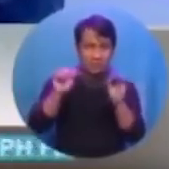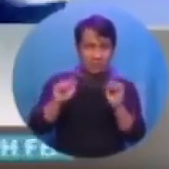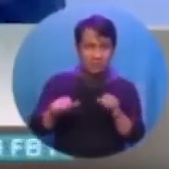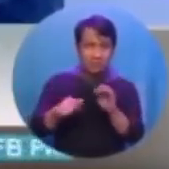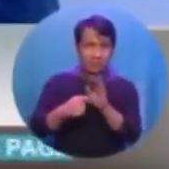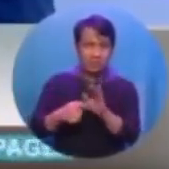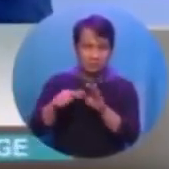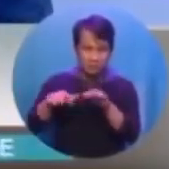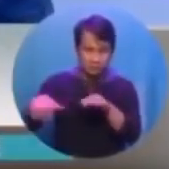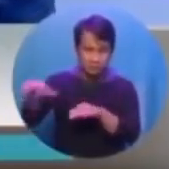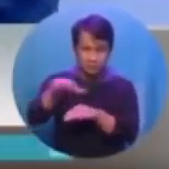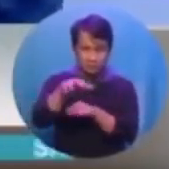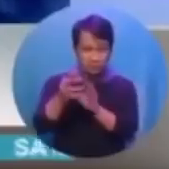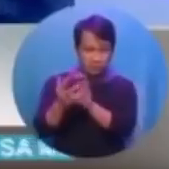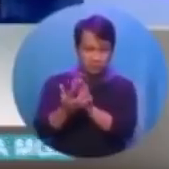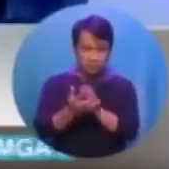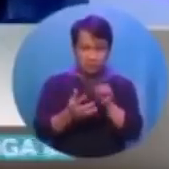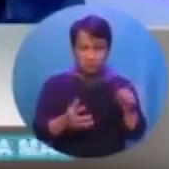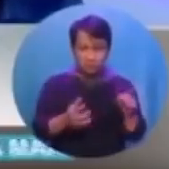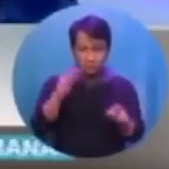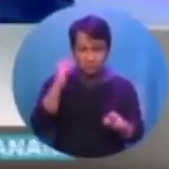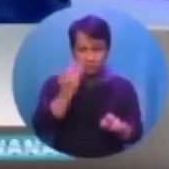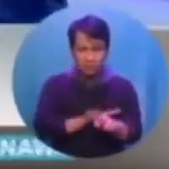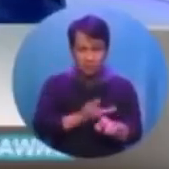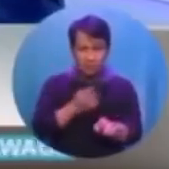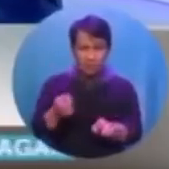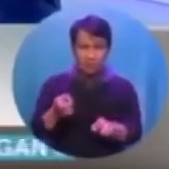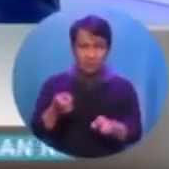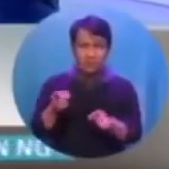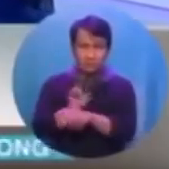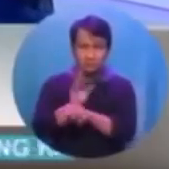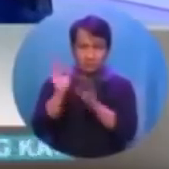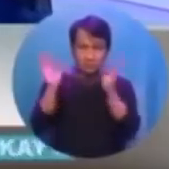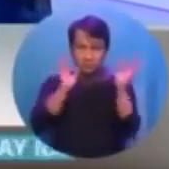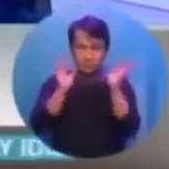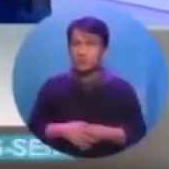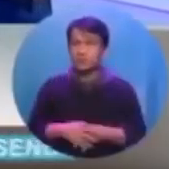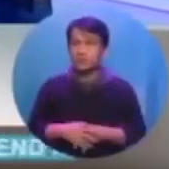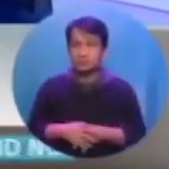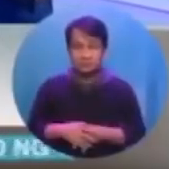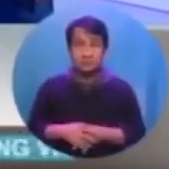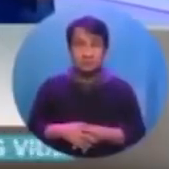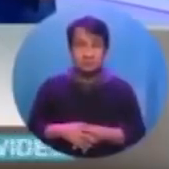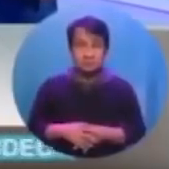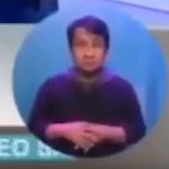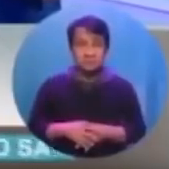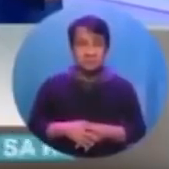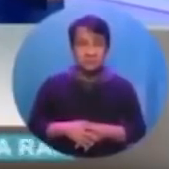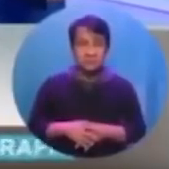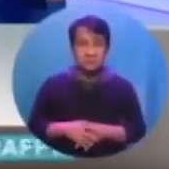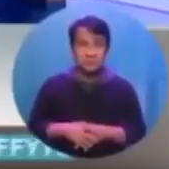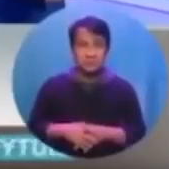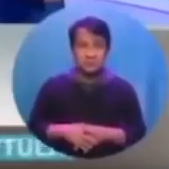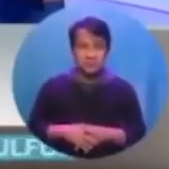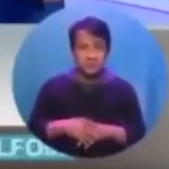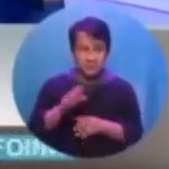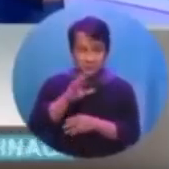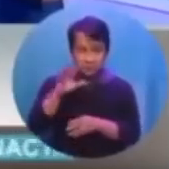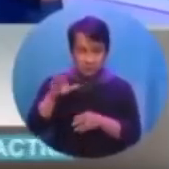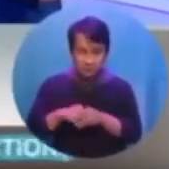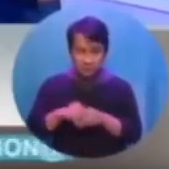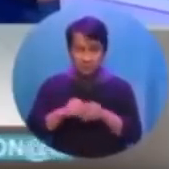sa inyong komunidad na ito pong inyong anak ay gumagamit. Tama? Yung o, ano involved, lang dito. Yung, involved sa...